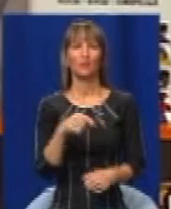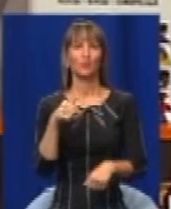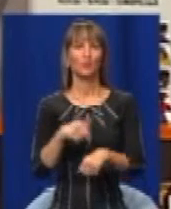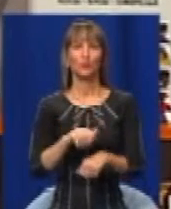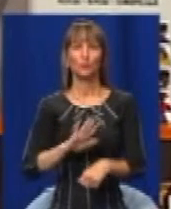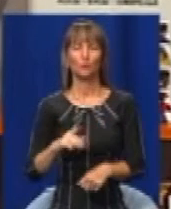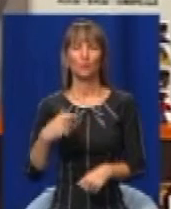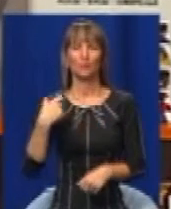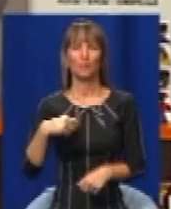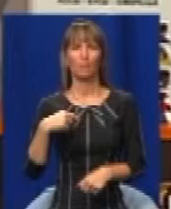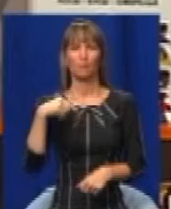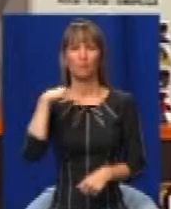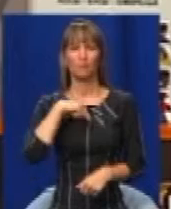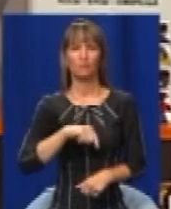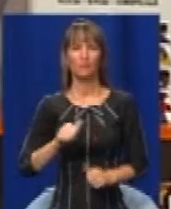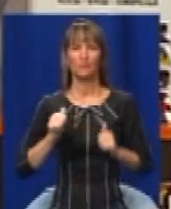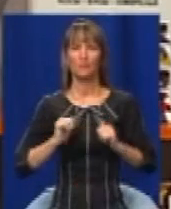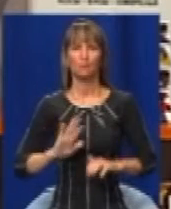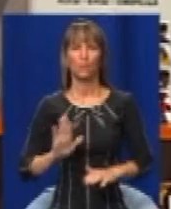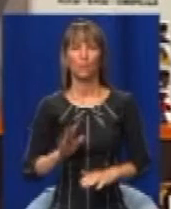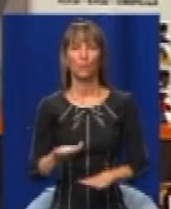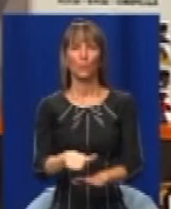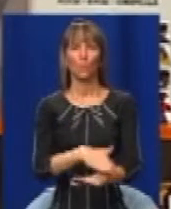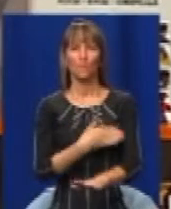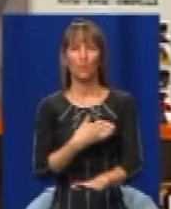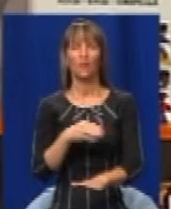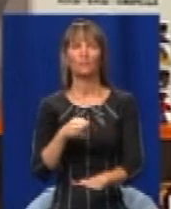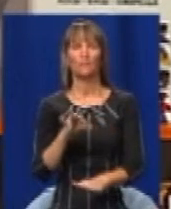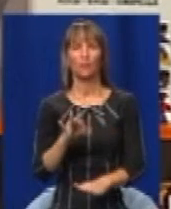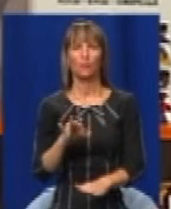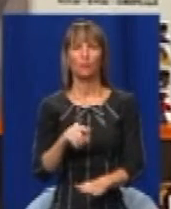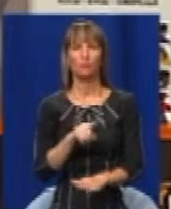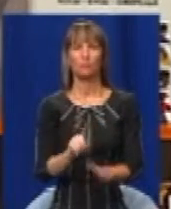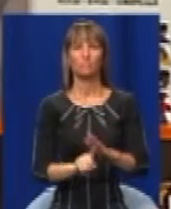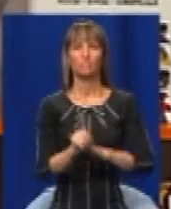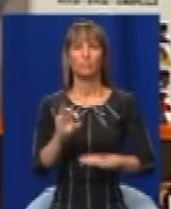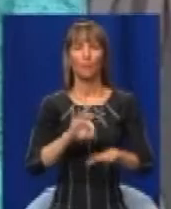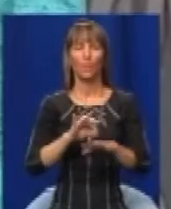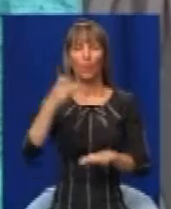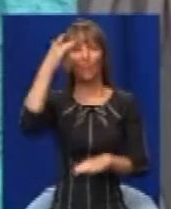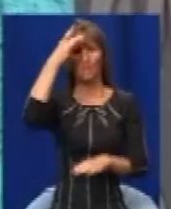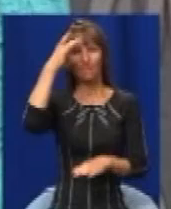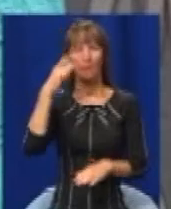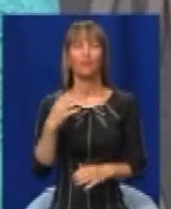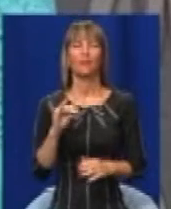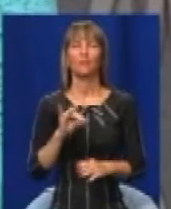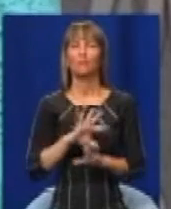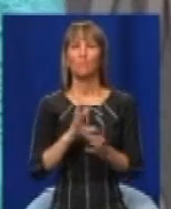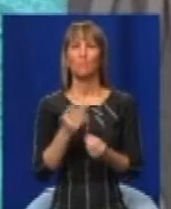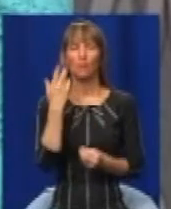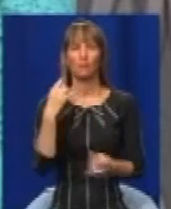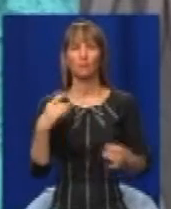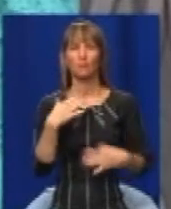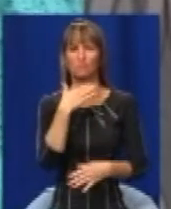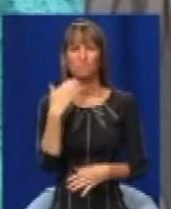себя неловко, долго, очень сильно, то у тебя начинает болеть голова. І взагалі від стресу, як то кажуть,